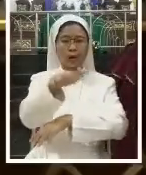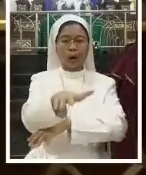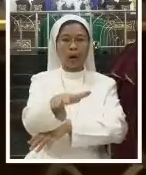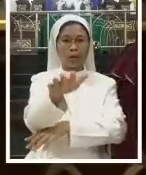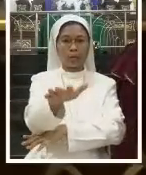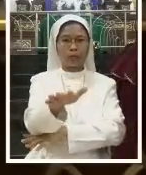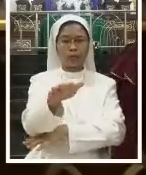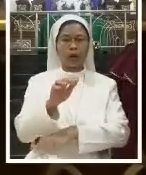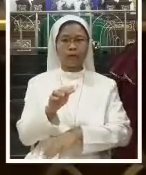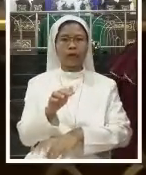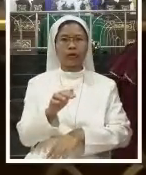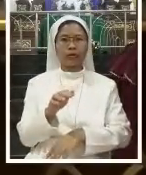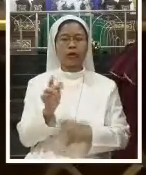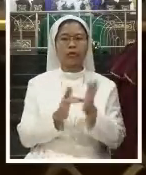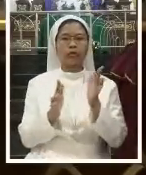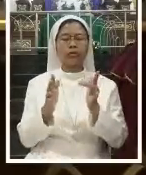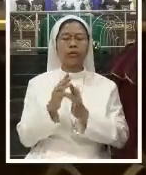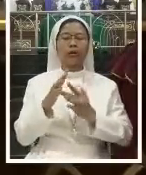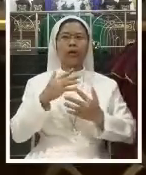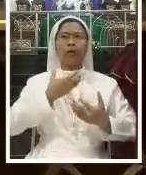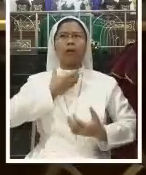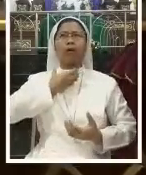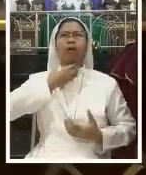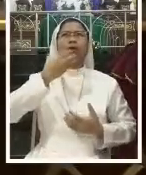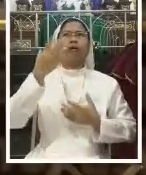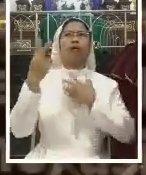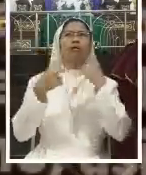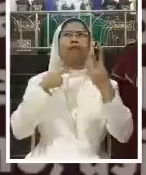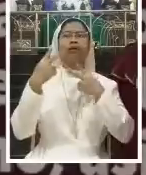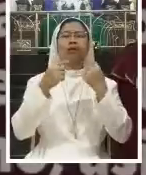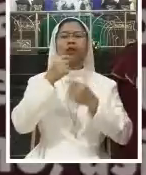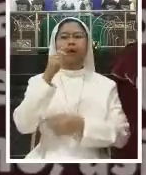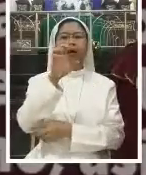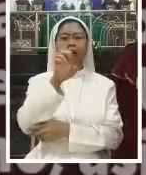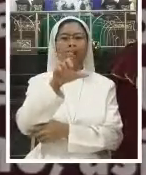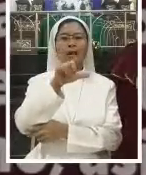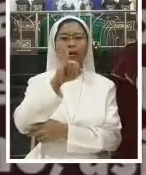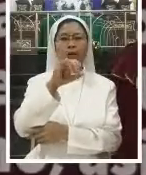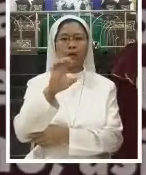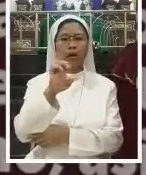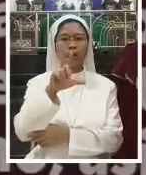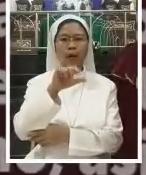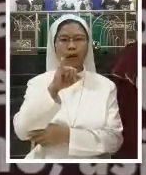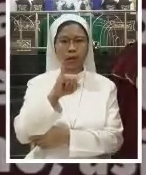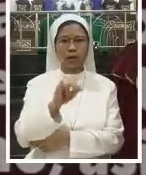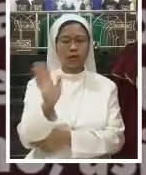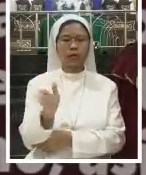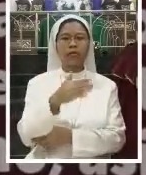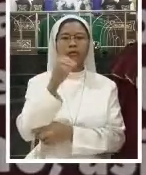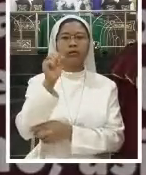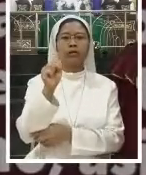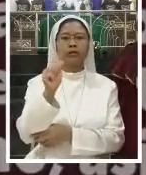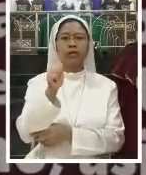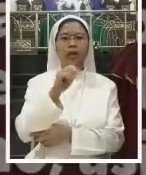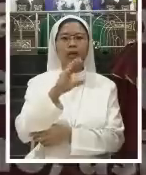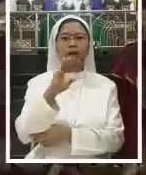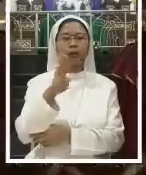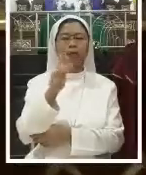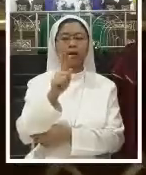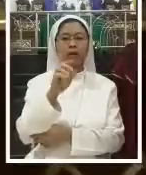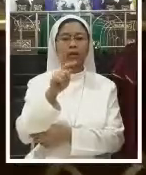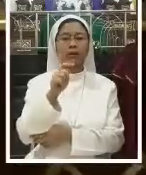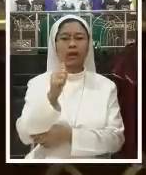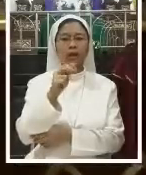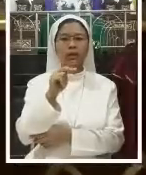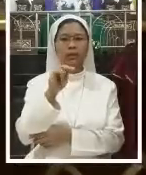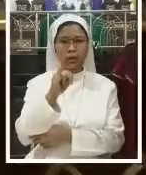tres, nagkurahaw si Jesus nin makusog, Eli, Eli, lima sabaktani. buot